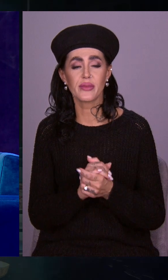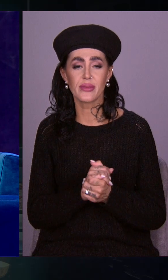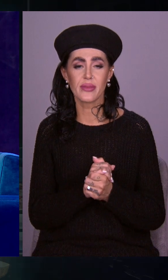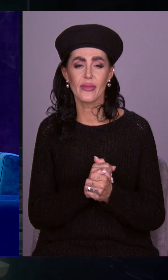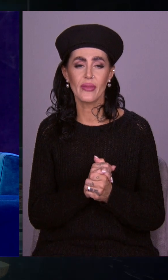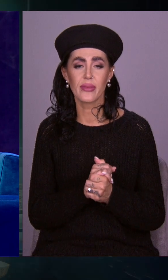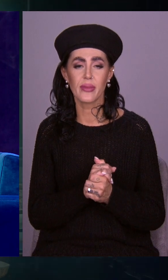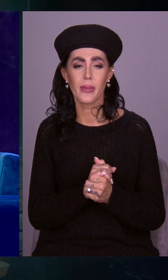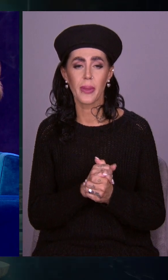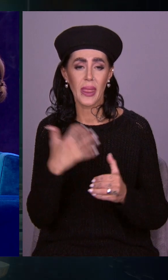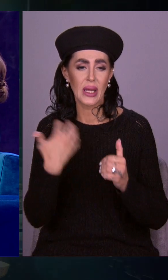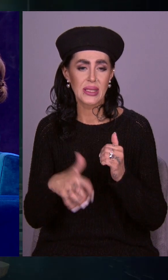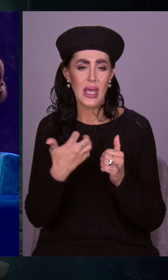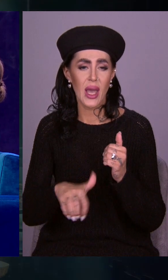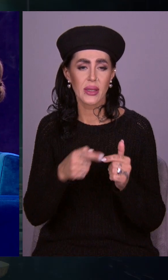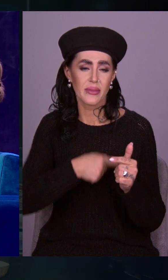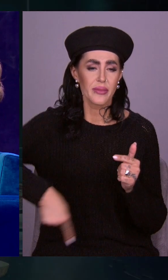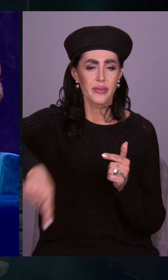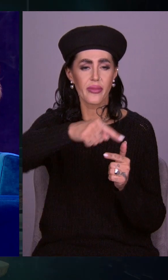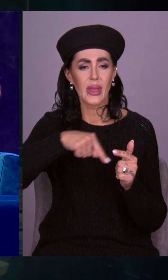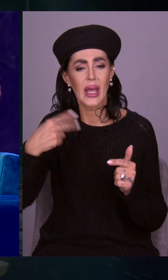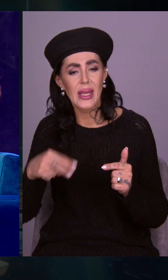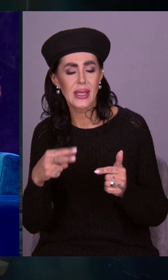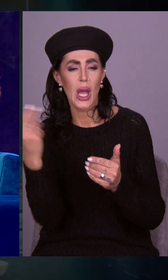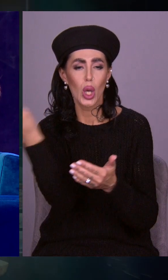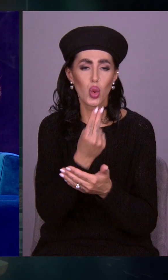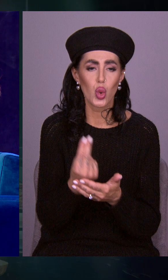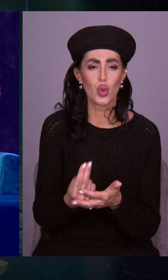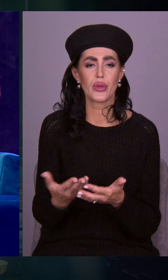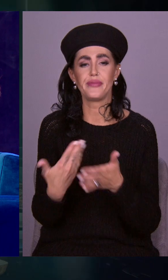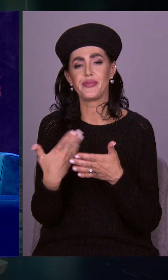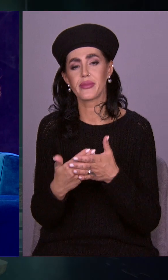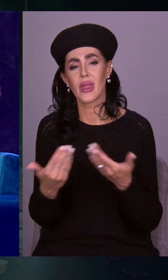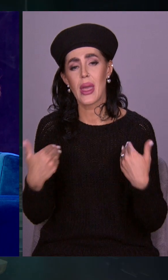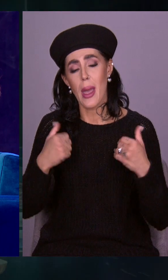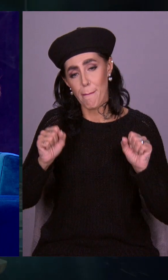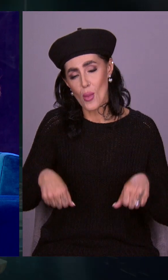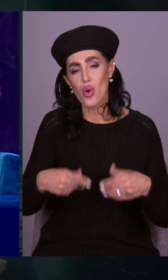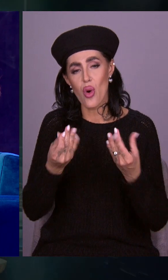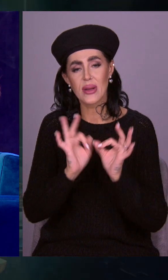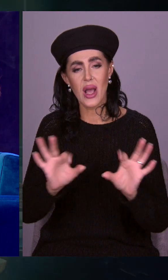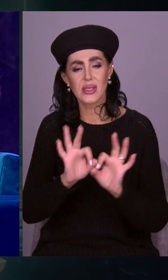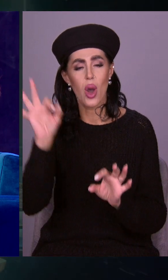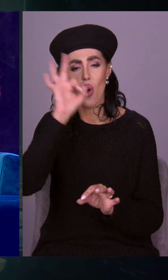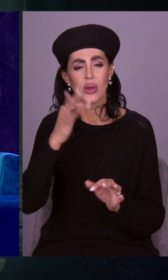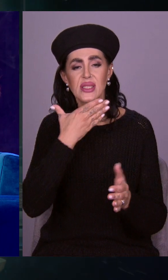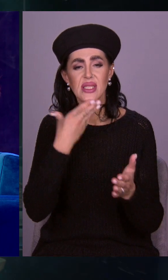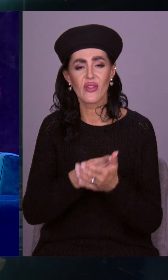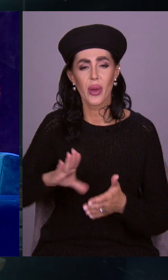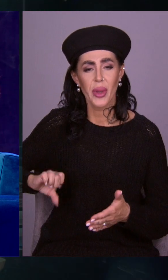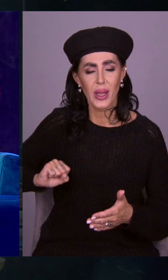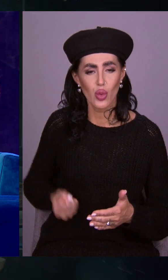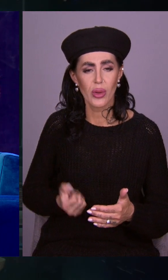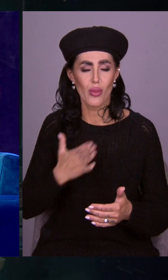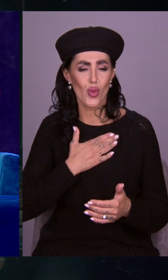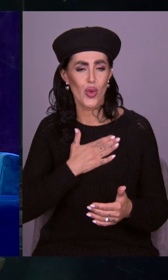знаю, серед поезії чи серед художників я би розказала набагато про своїх подруг Аліну і Каріну Гайву.